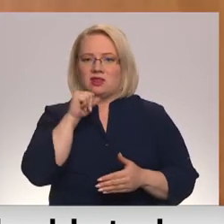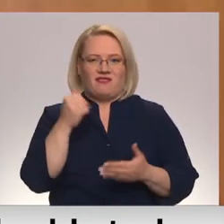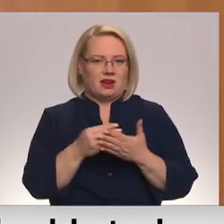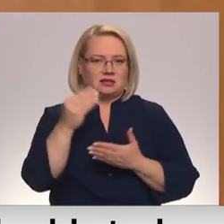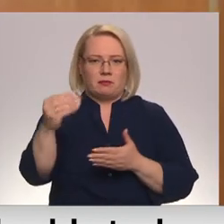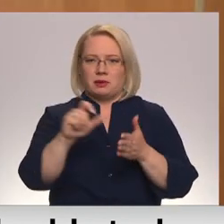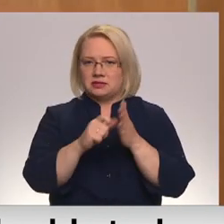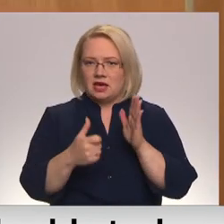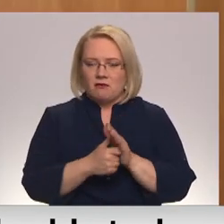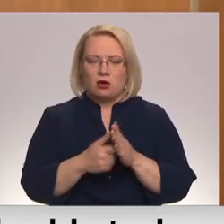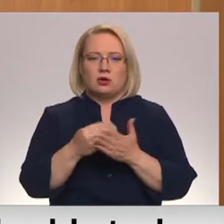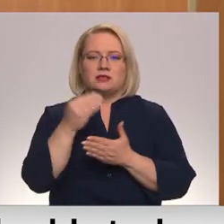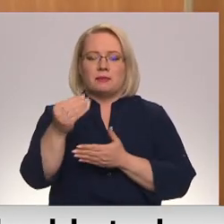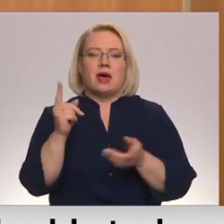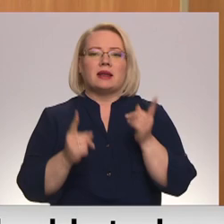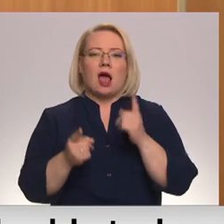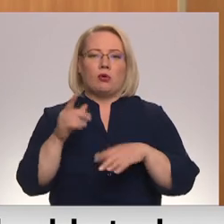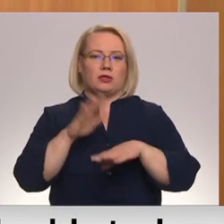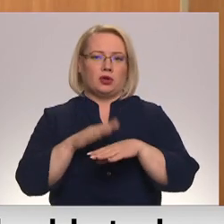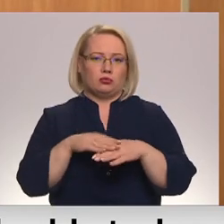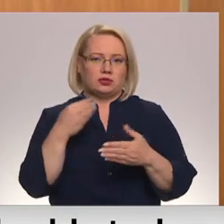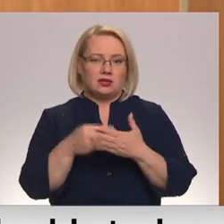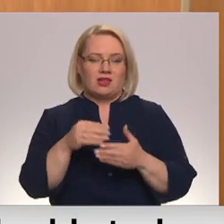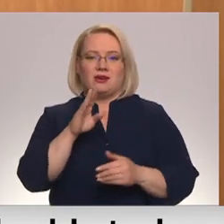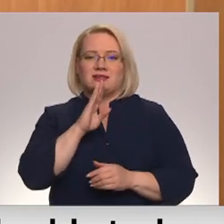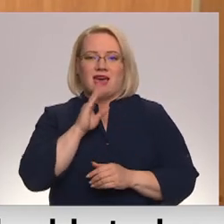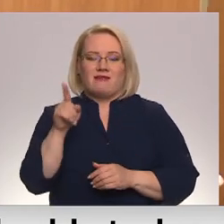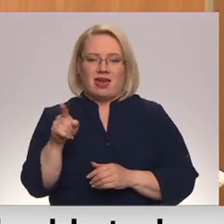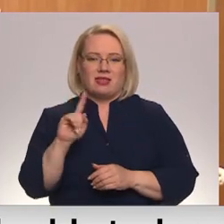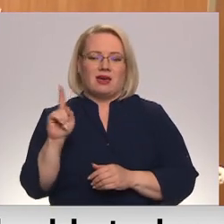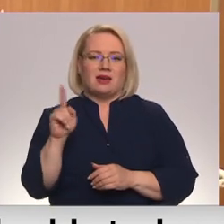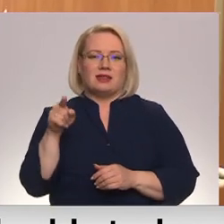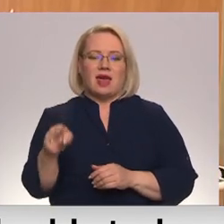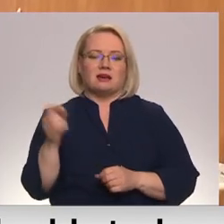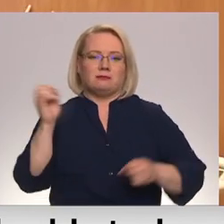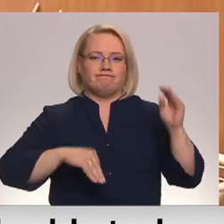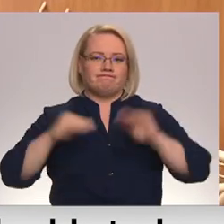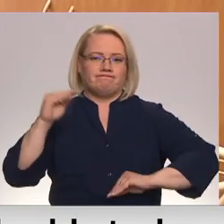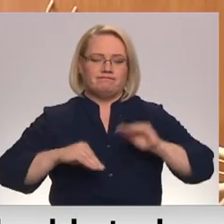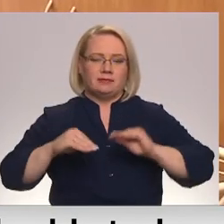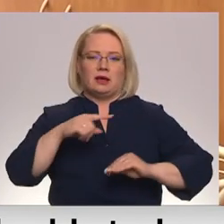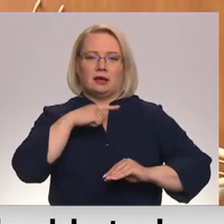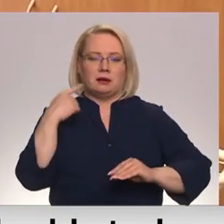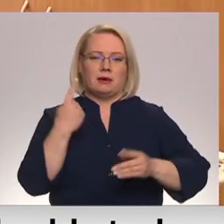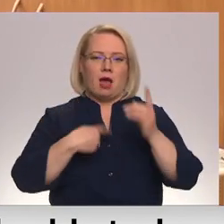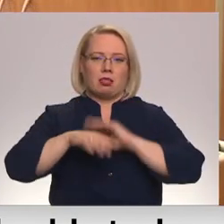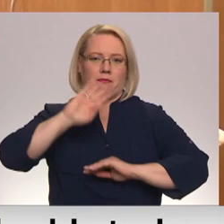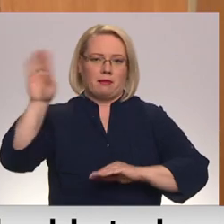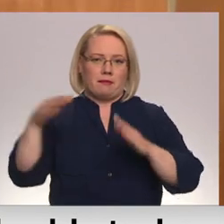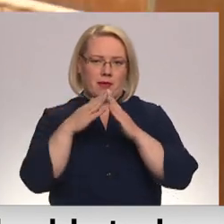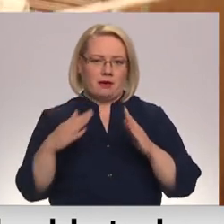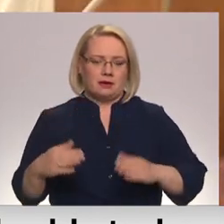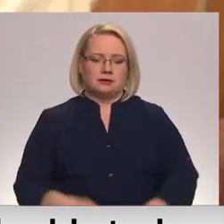dzīvokli, samaksājot reālo tirgus cenu. Alla ar mazo Dāvidu ir viena no tiem, kuri krāmē ceļu somas. Viņi nolēmuši doties atpakaļ uz